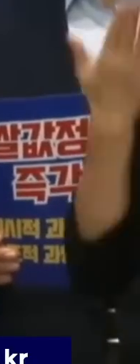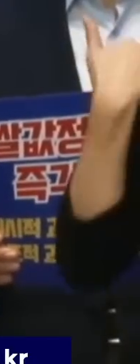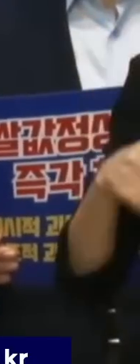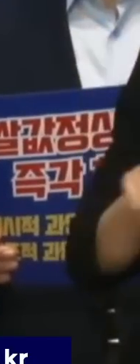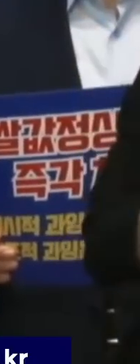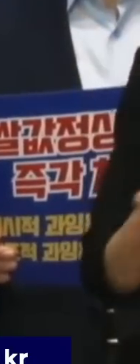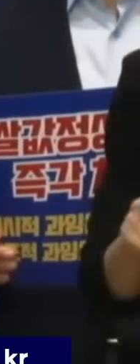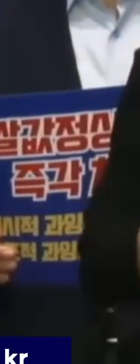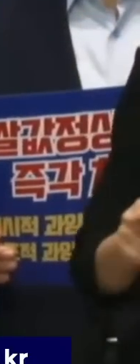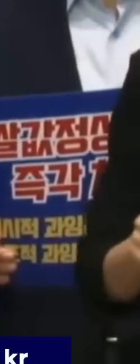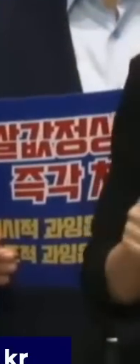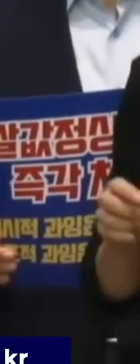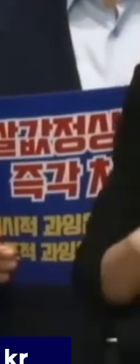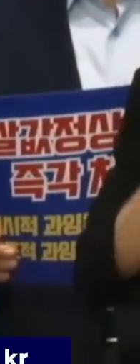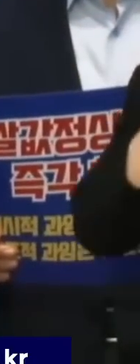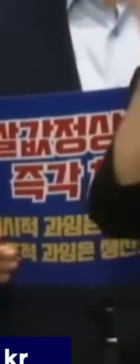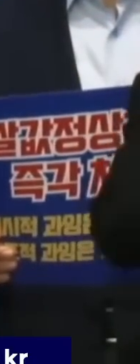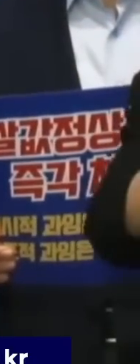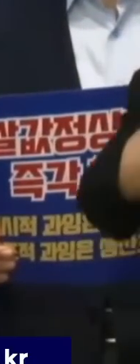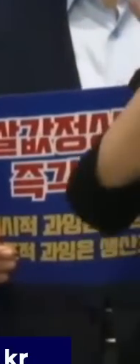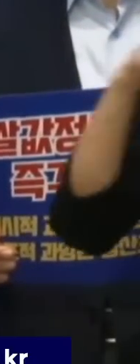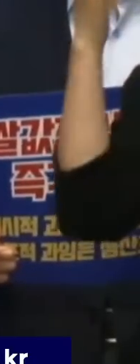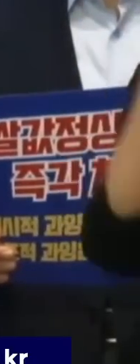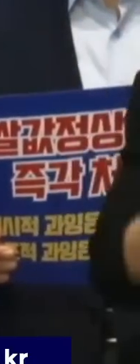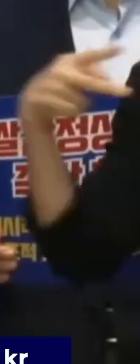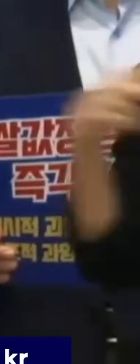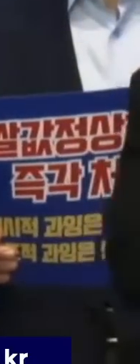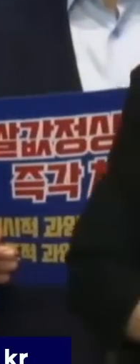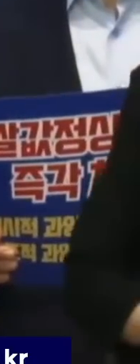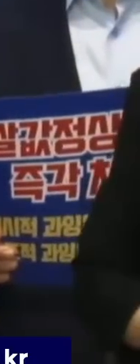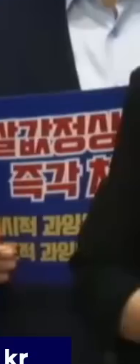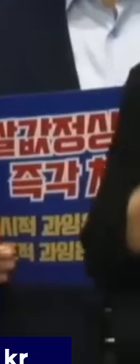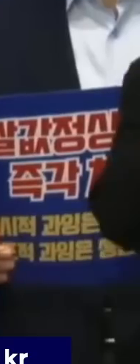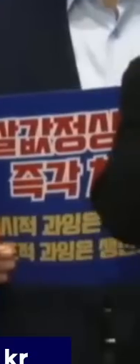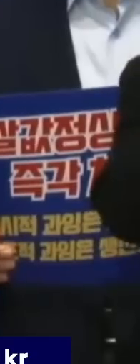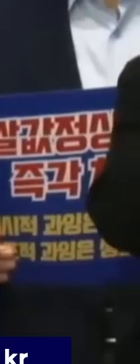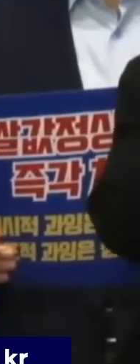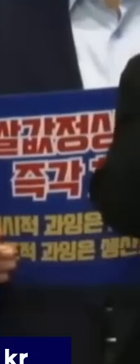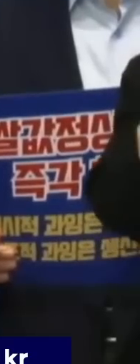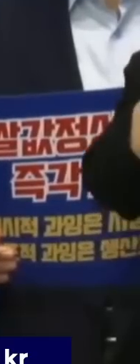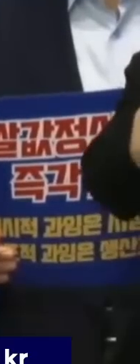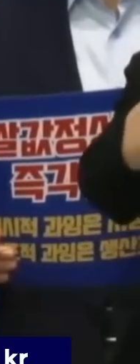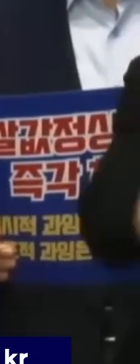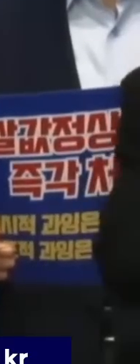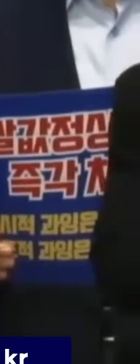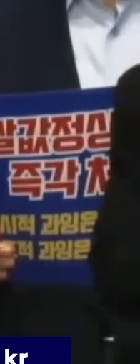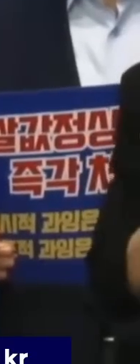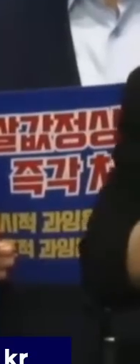악순환도 과감히 끊어내야 합니다. 만성적인 쌀 수급 과잉을 방치하면 농업인의 고통은